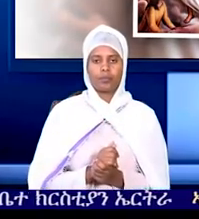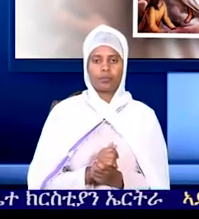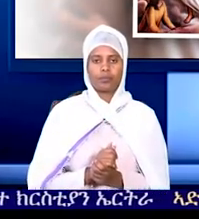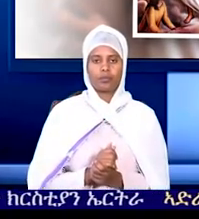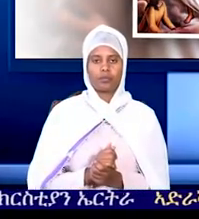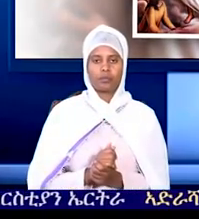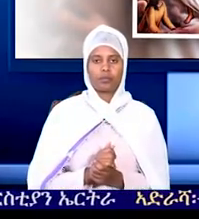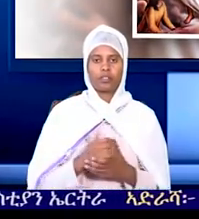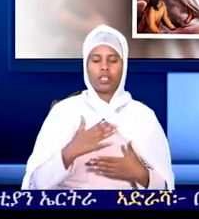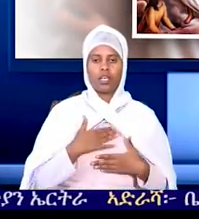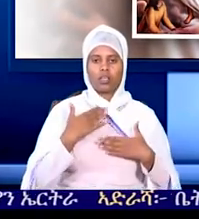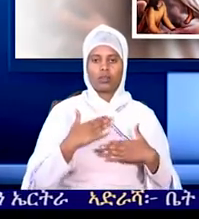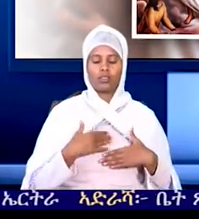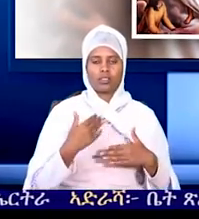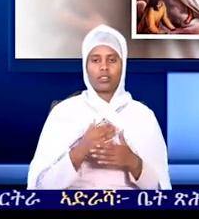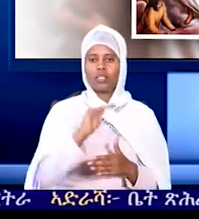درزي